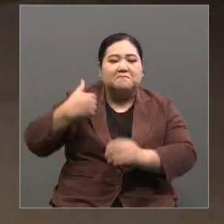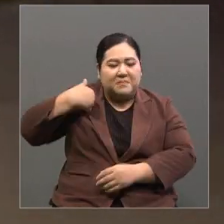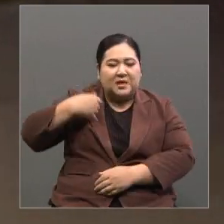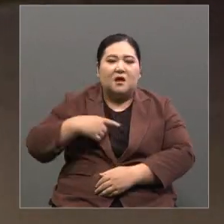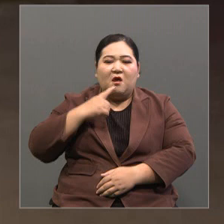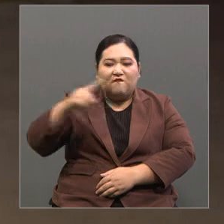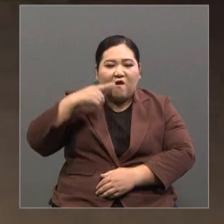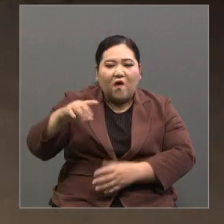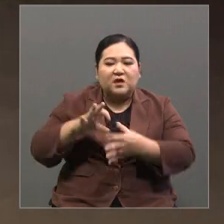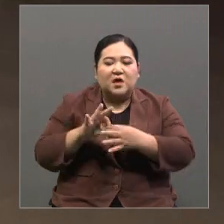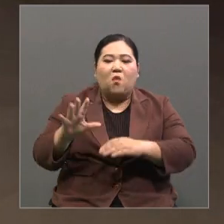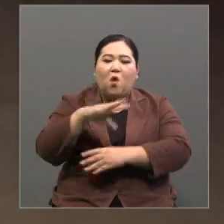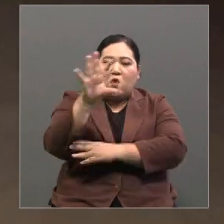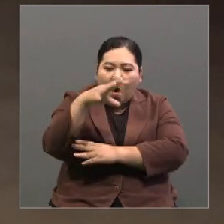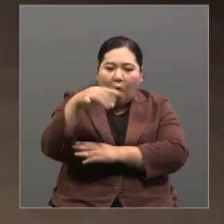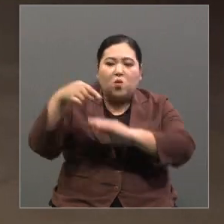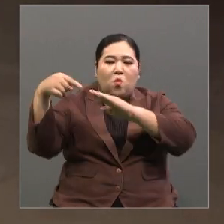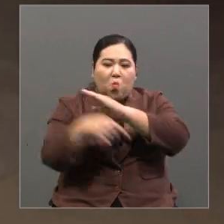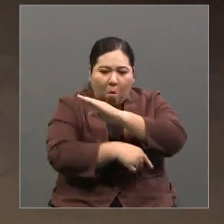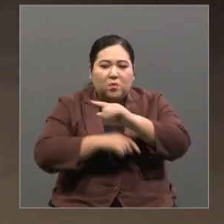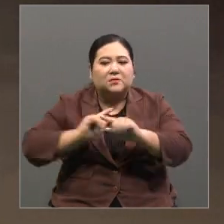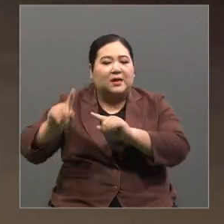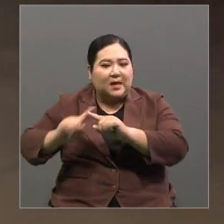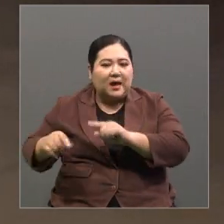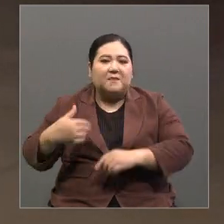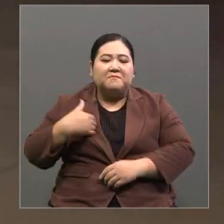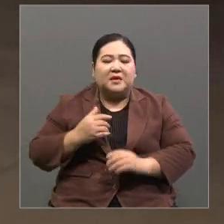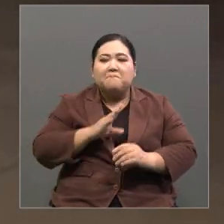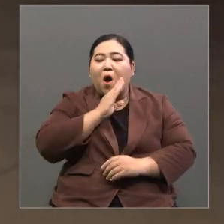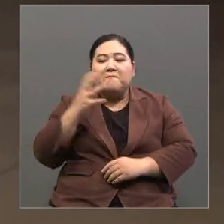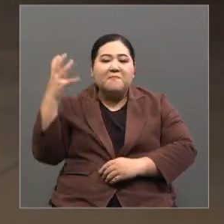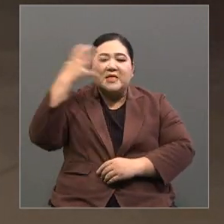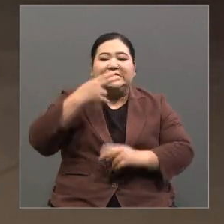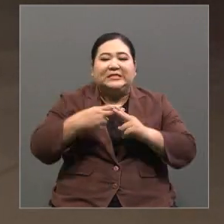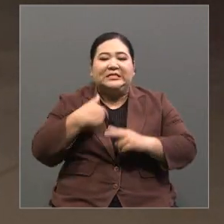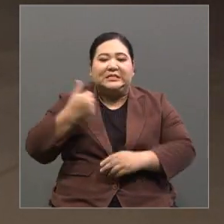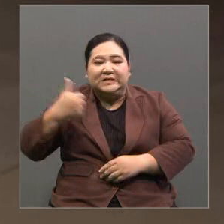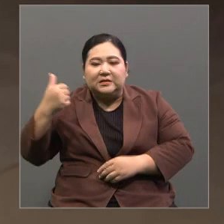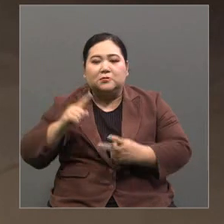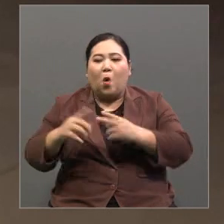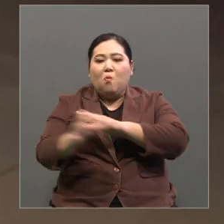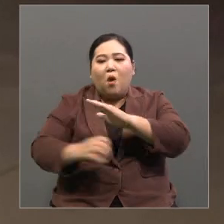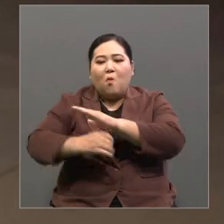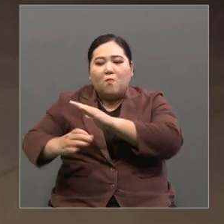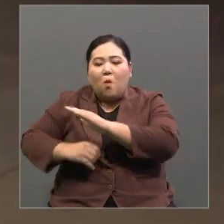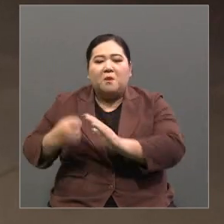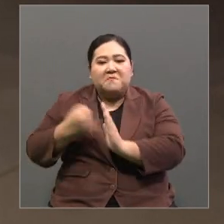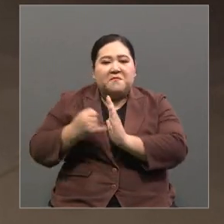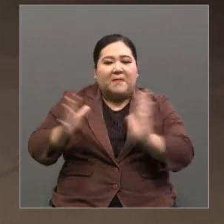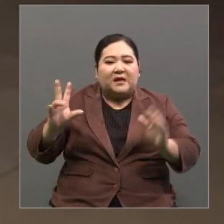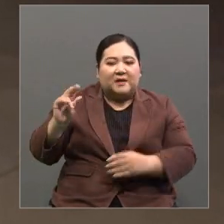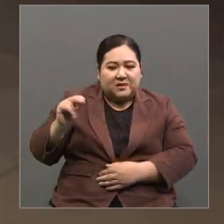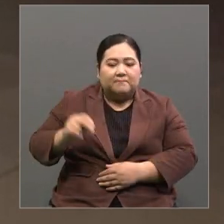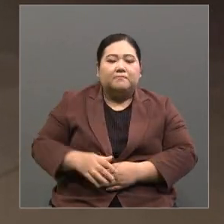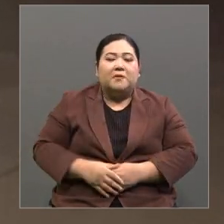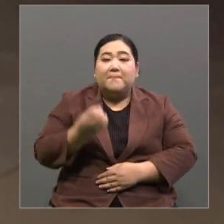ในความผิดเกี่ยวกับทรัพย์อย่างเช่นฉ้อโกงโดยแสดงตนเป็นคนอื่นลักทรัพย์มากกว่า30คดีนะคะส่วนมากเนี่ยเป็น